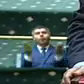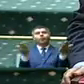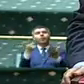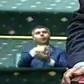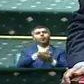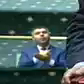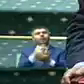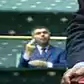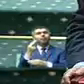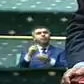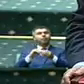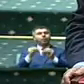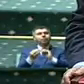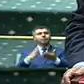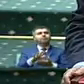مشاكل الجامعات